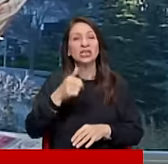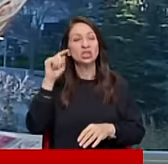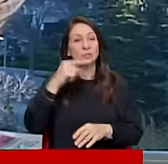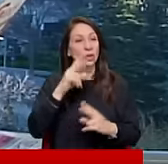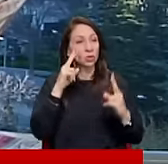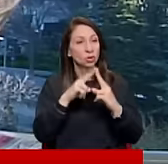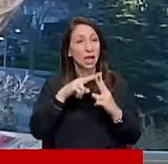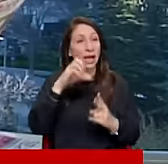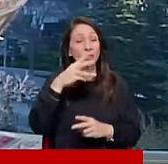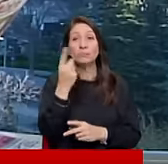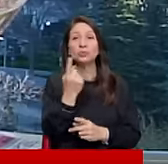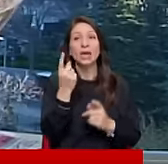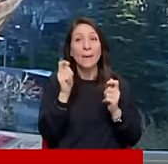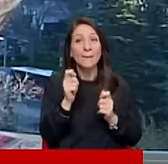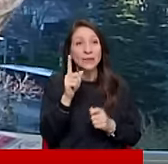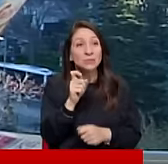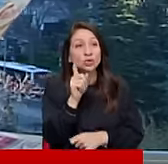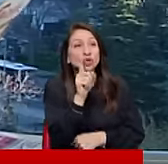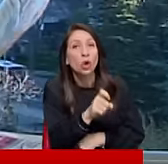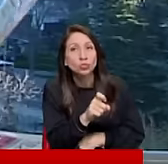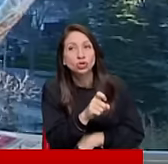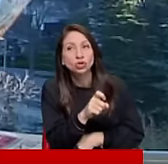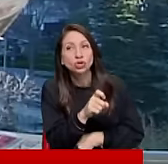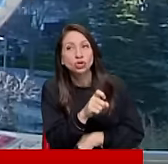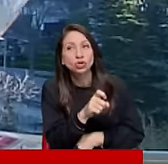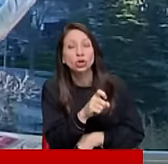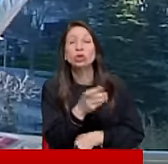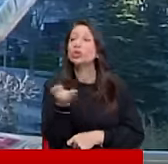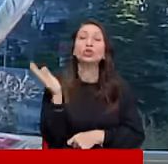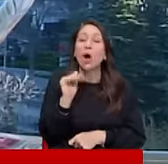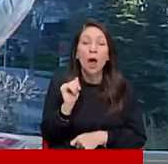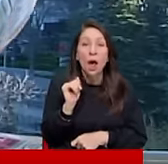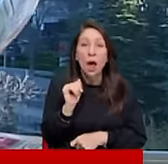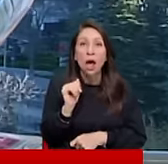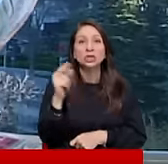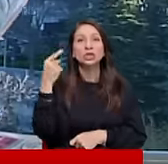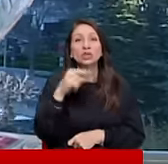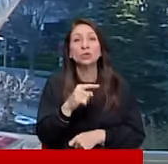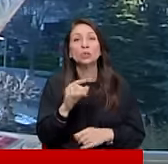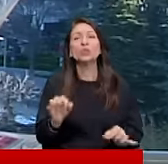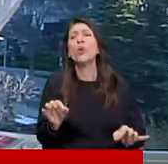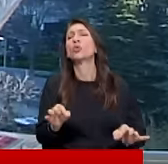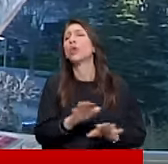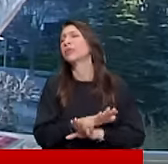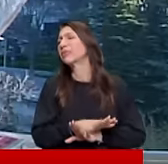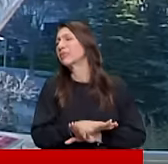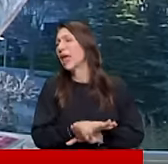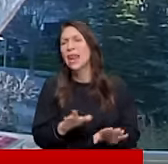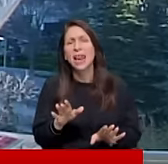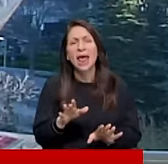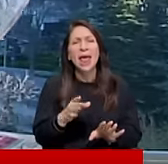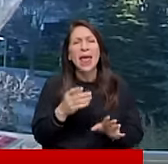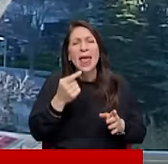görüşen Erdoğan bir şey yapabilir miyiz diye sormuş. Sonrası Şimşek mümkün değil dedi.